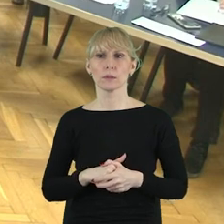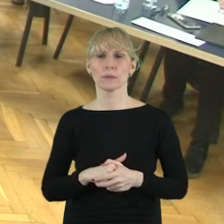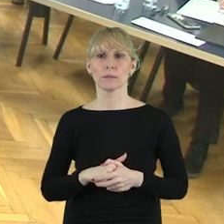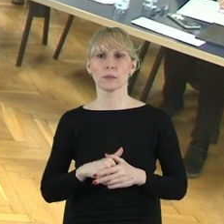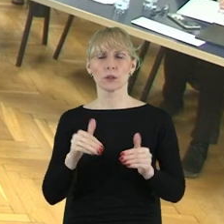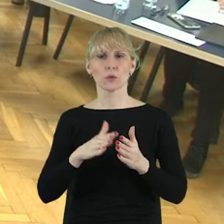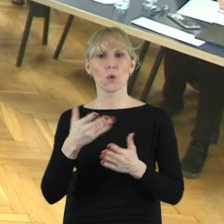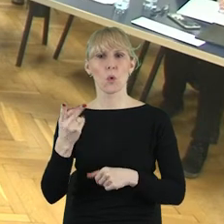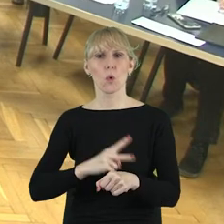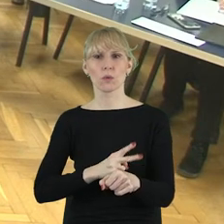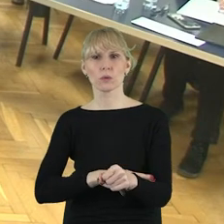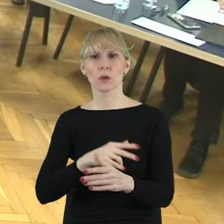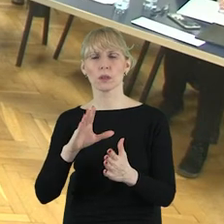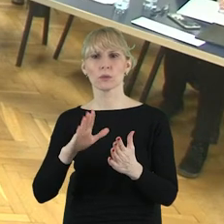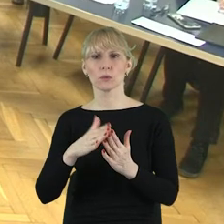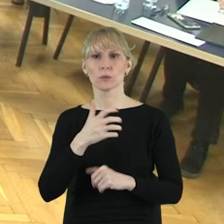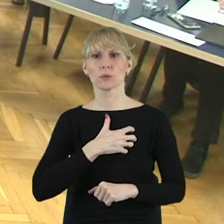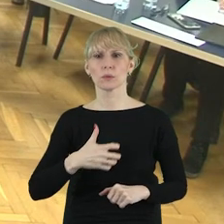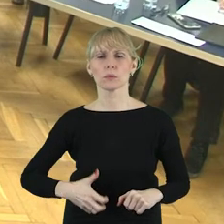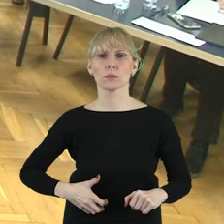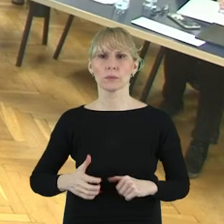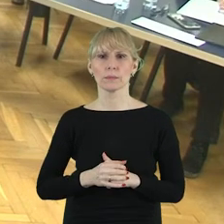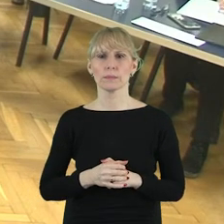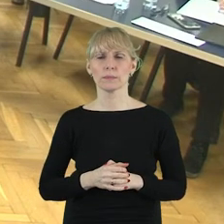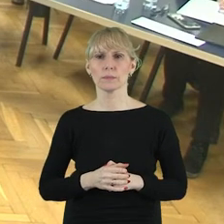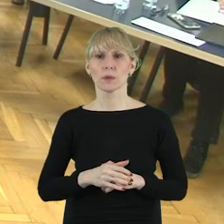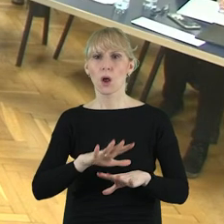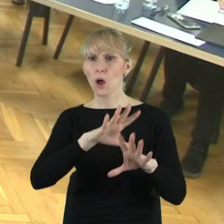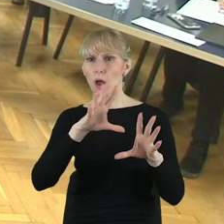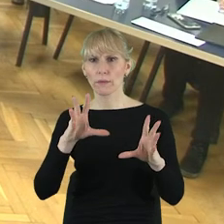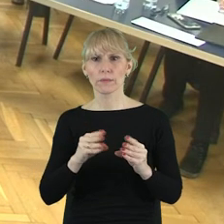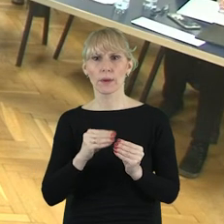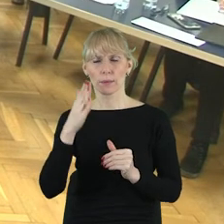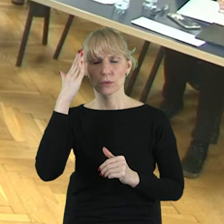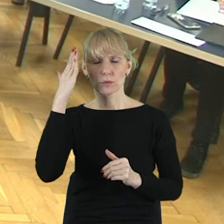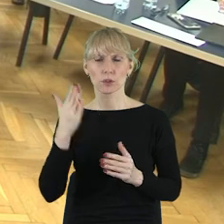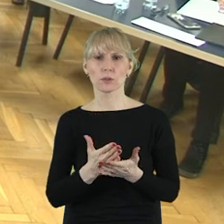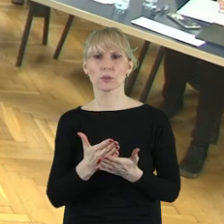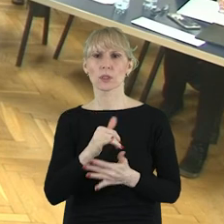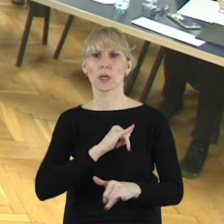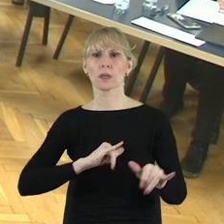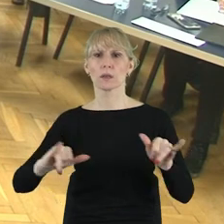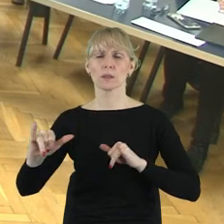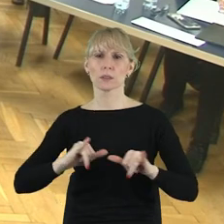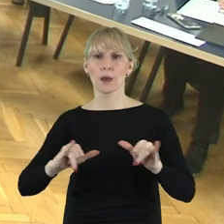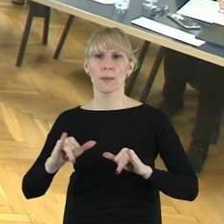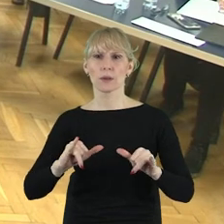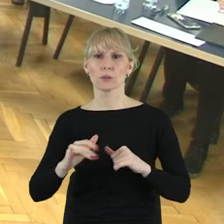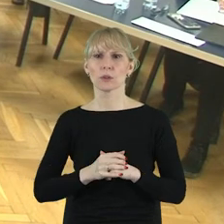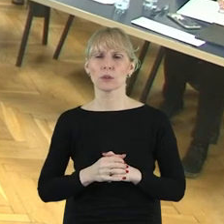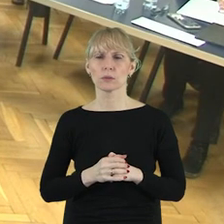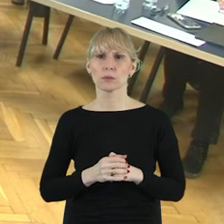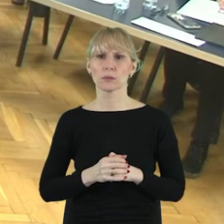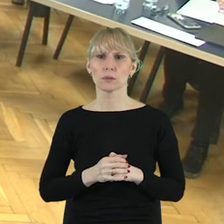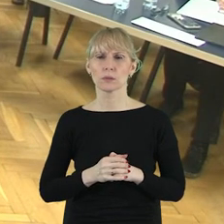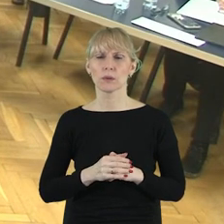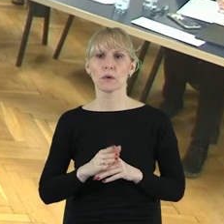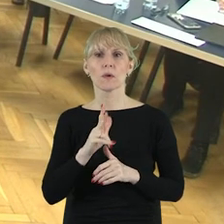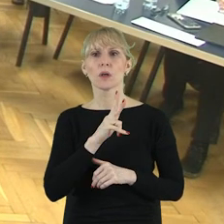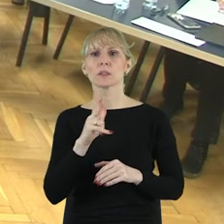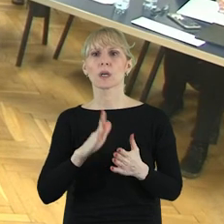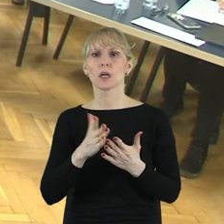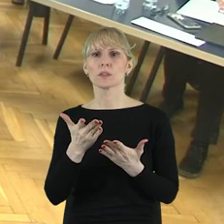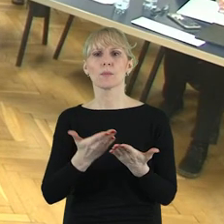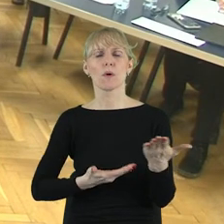internetowej Urzędu Marszałkowskiego. Jak wiemy, wszystkie samorządy województwa łódzkiego biorą udział w konsultacjach dokumentacji związanej z